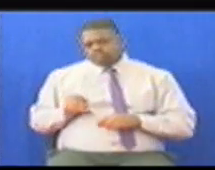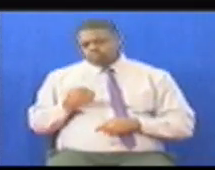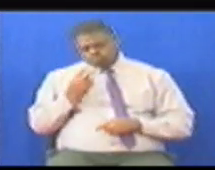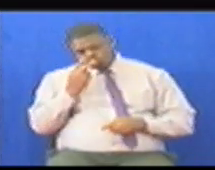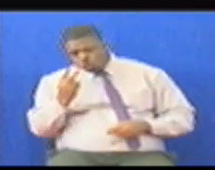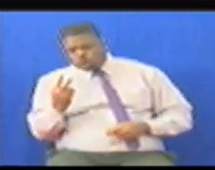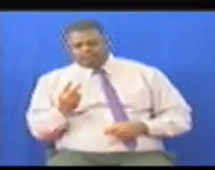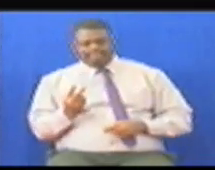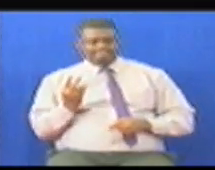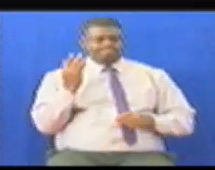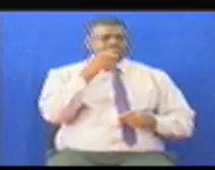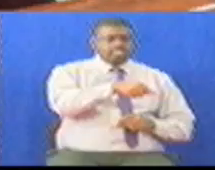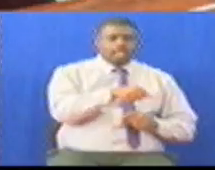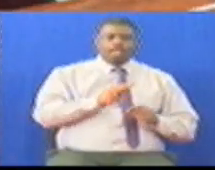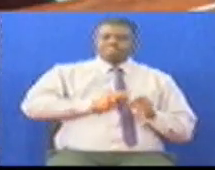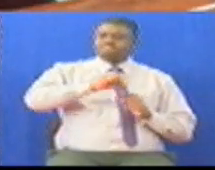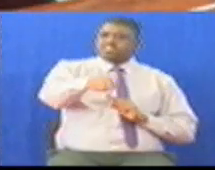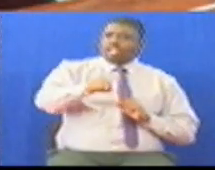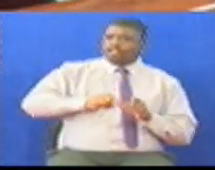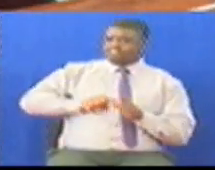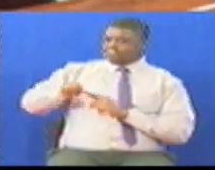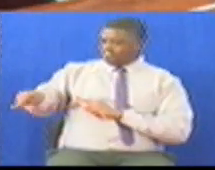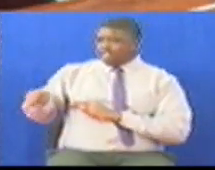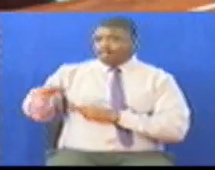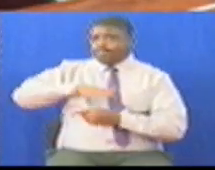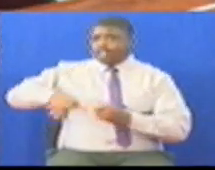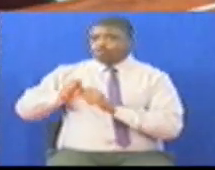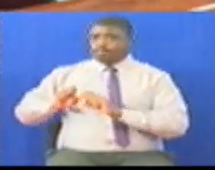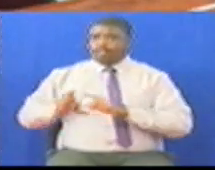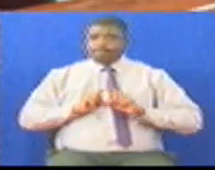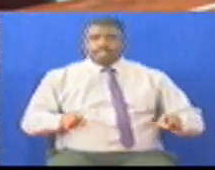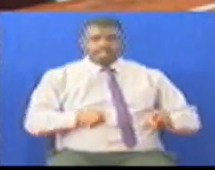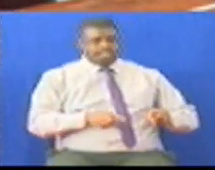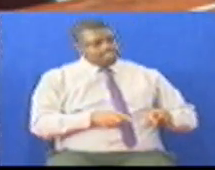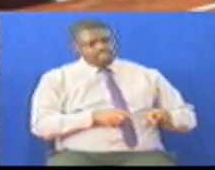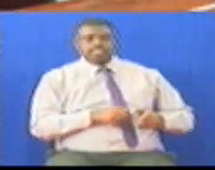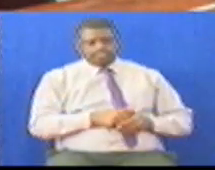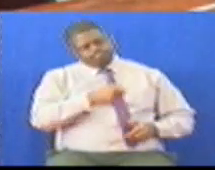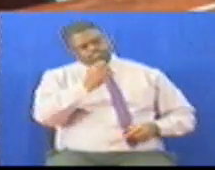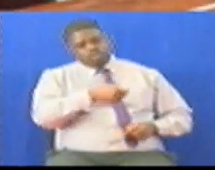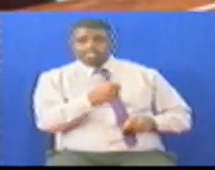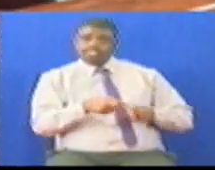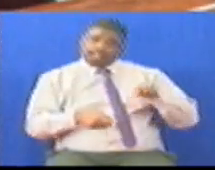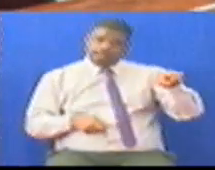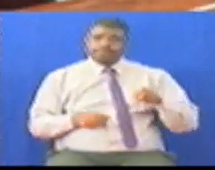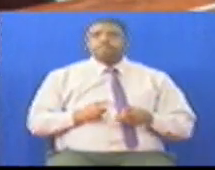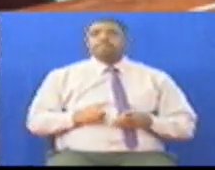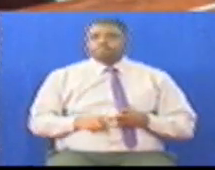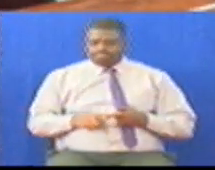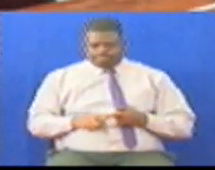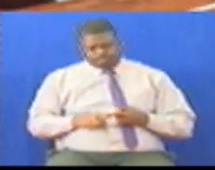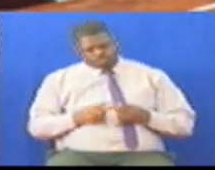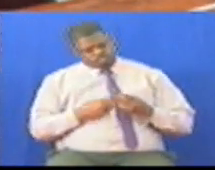maeneo mbalimbali wakati yeye anatengeneza mambo hapa nyumbani. Tunakupongeza sana. Mheshimiwa Spika,